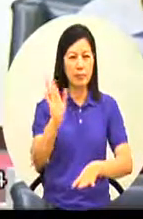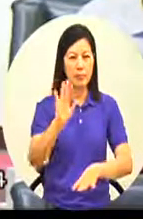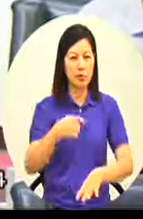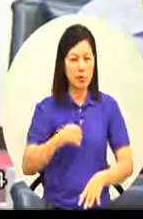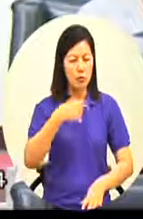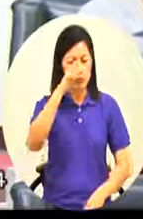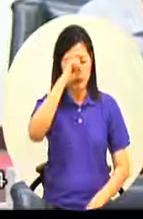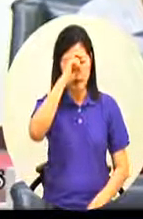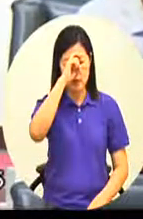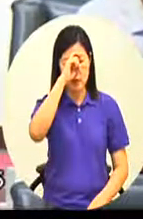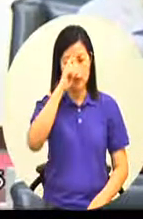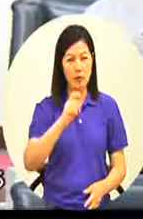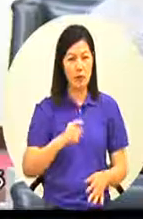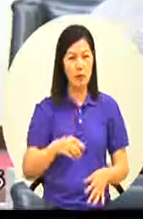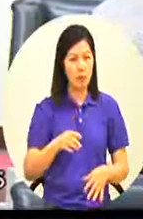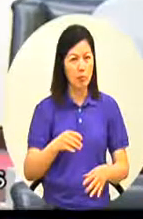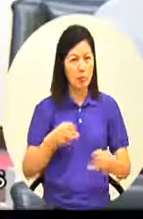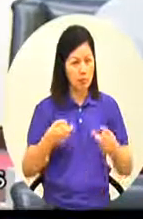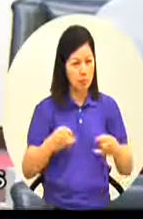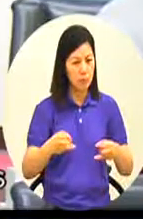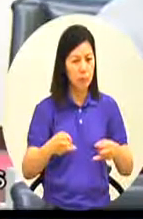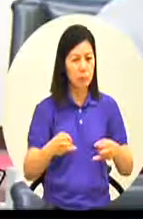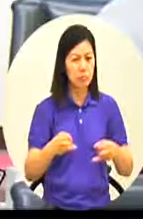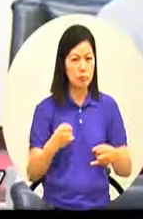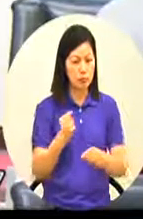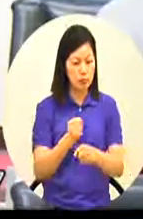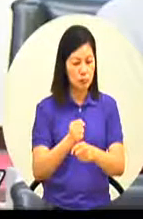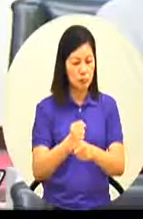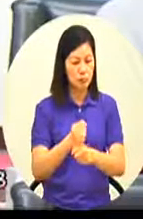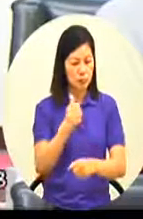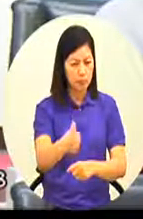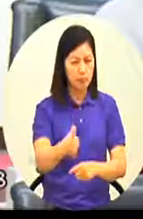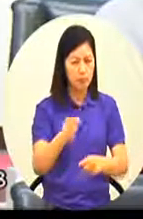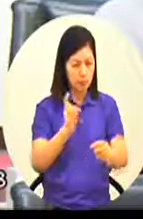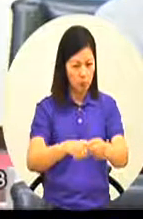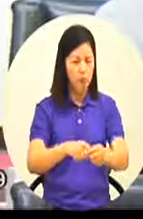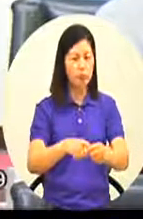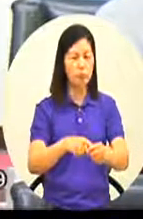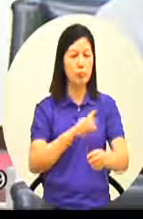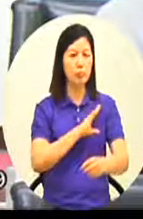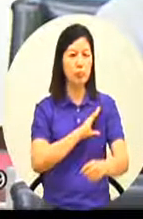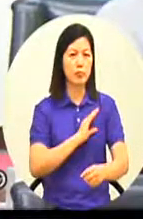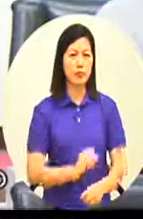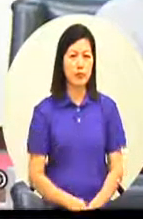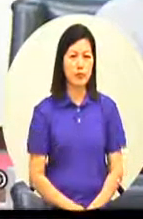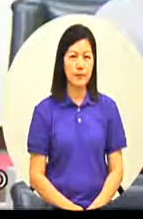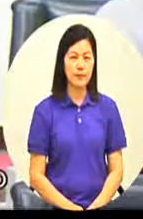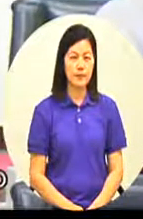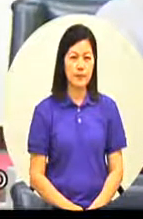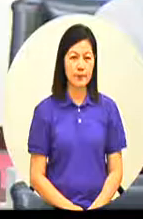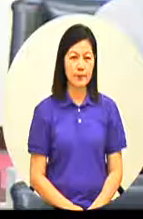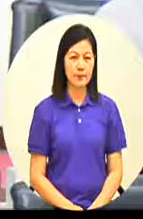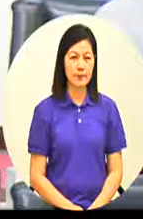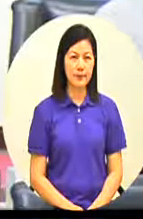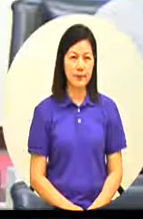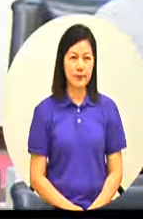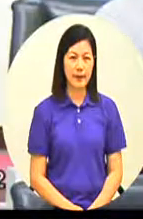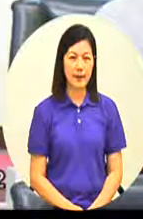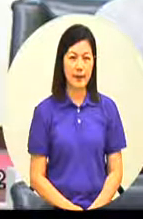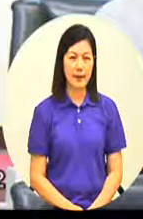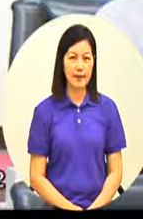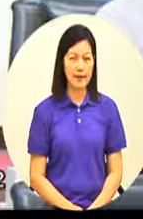遮，咱的效率当然效率，咱是要求，迄是咱的目标嘛吼。主委这边是不是麻烦来